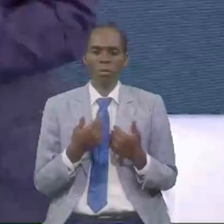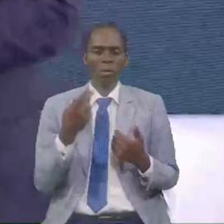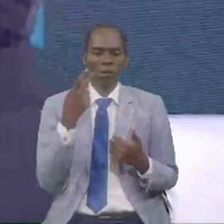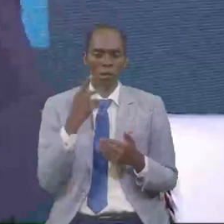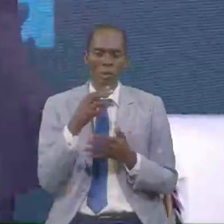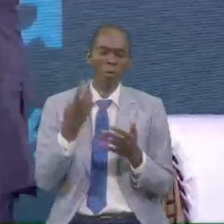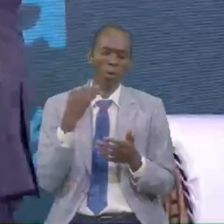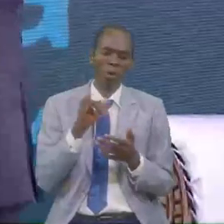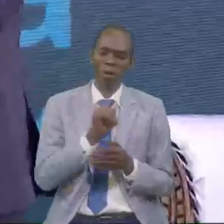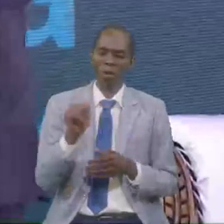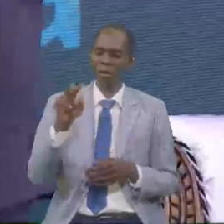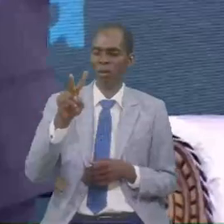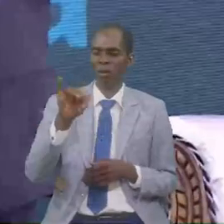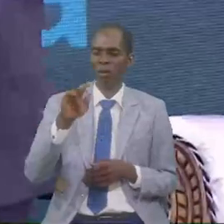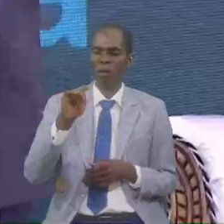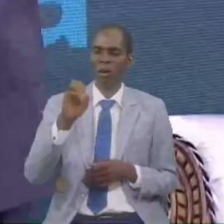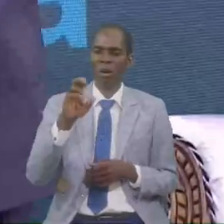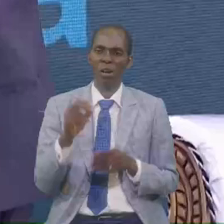qui fait de nous des héros vertueux?